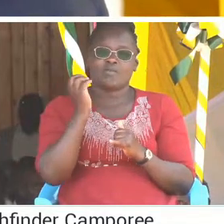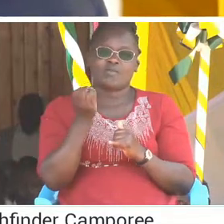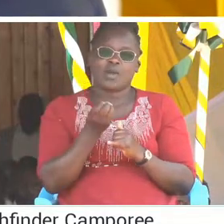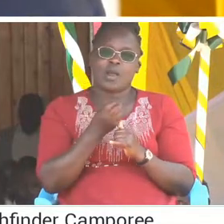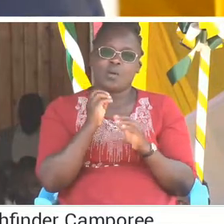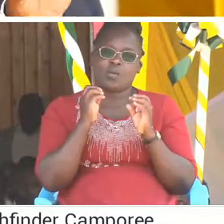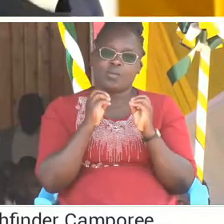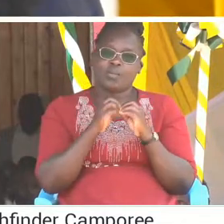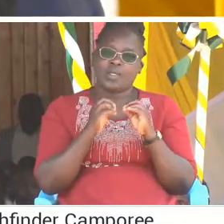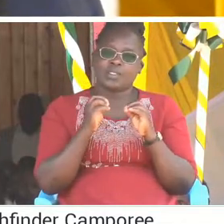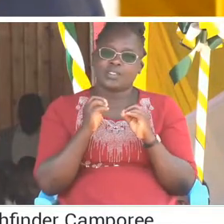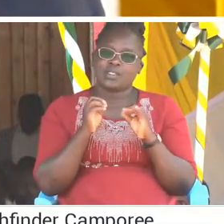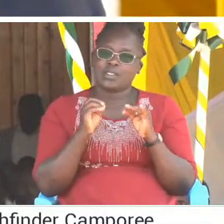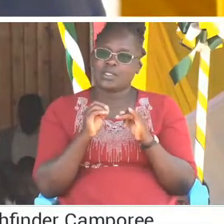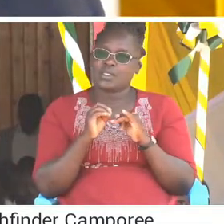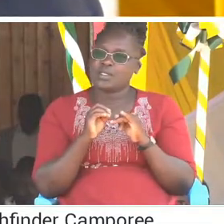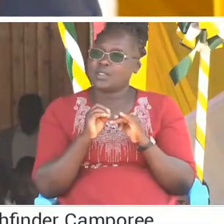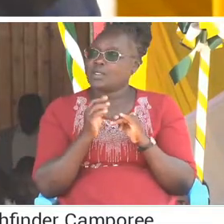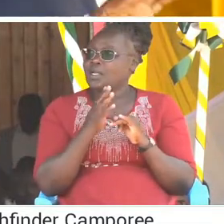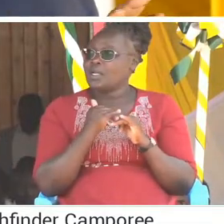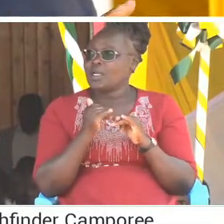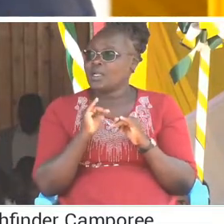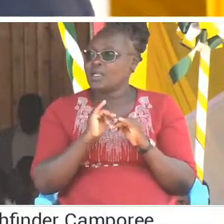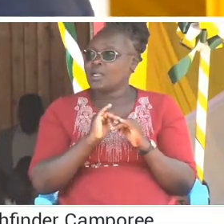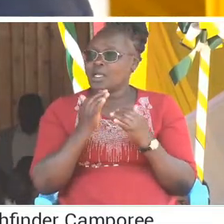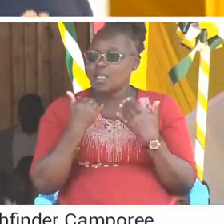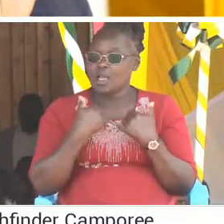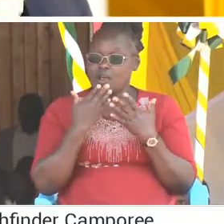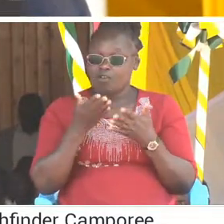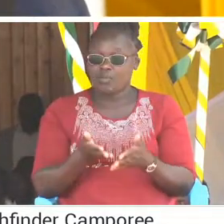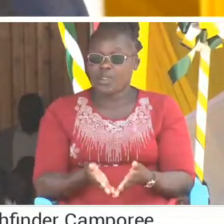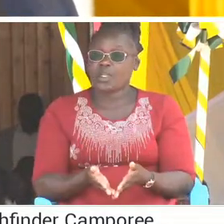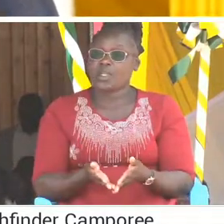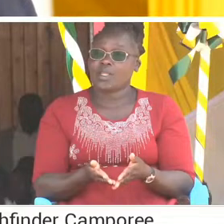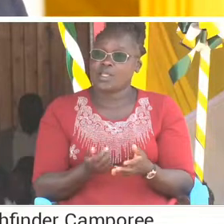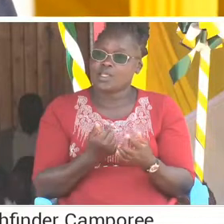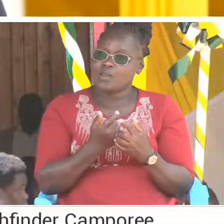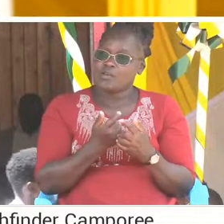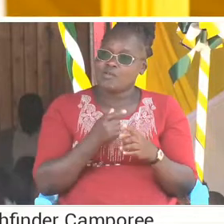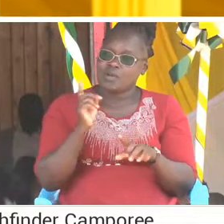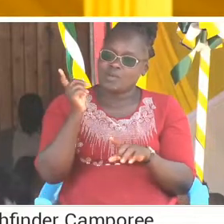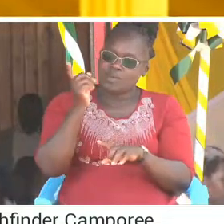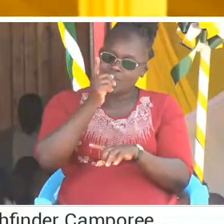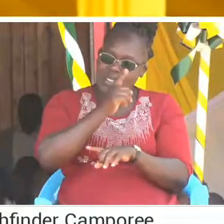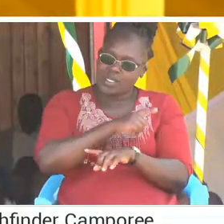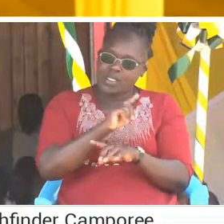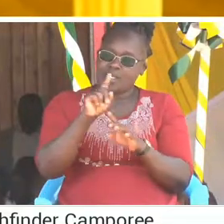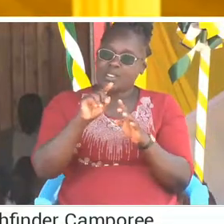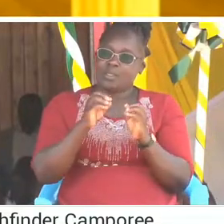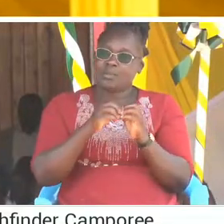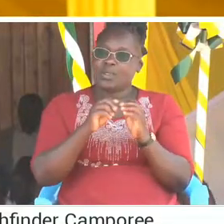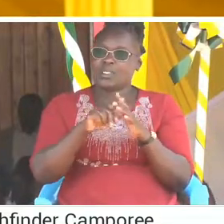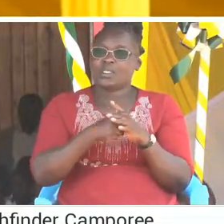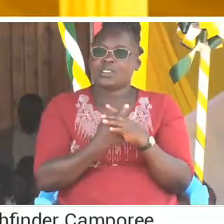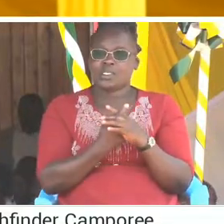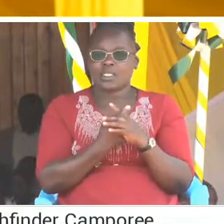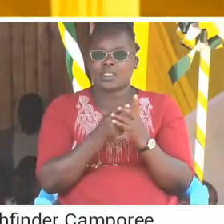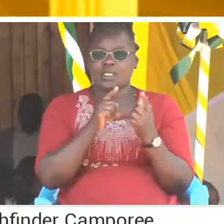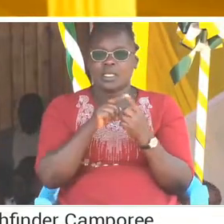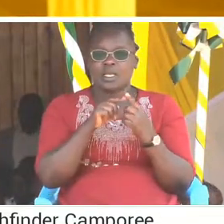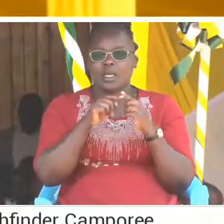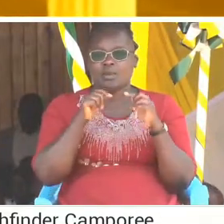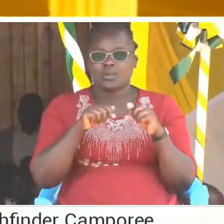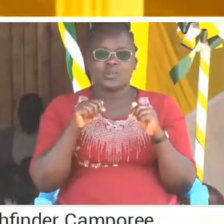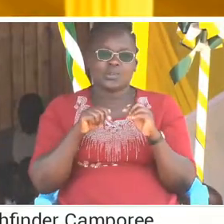iliyopita. Na nimekuwa pamoja nanyi tangu mkutano yanzishwe mpaka siku ya leo ambaye ni siku ya